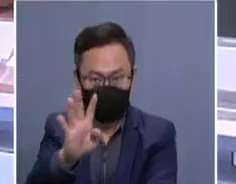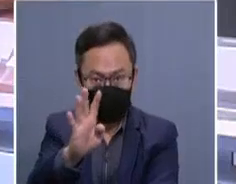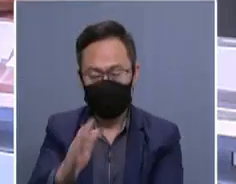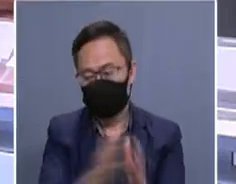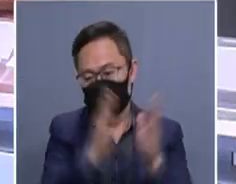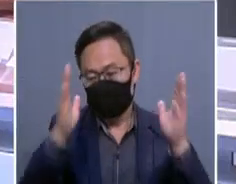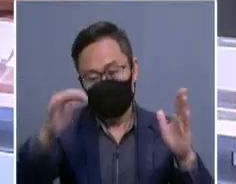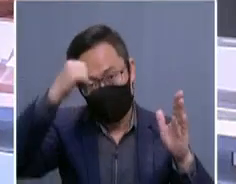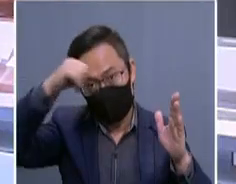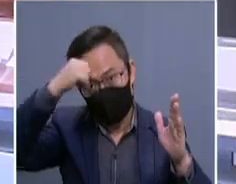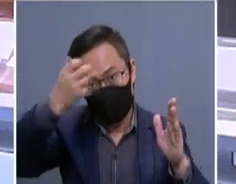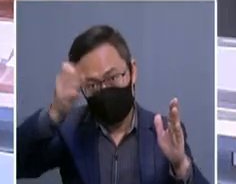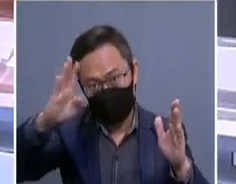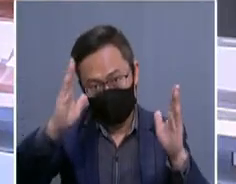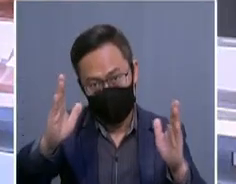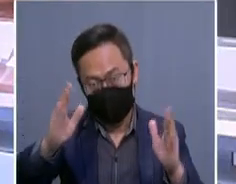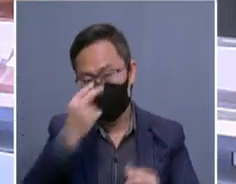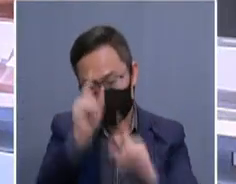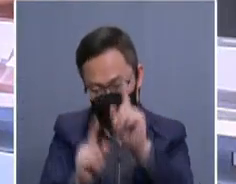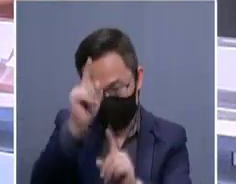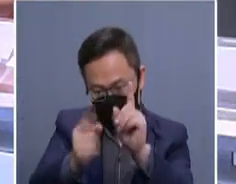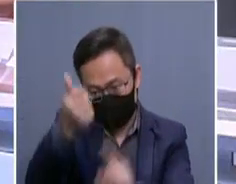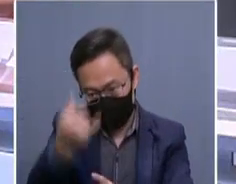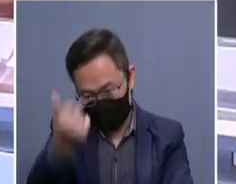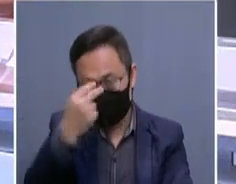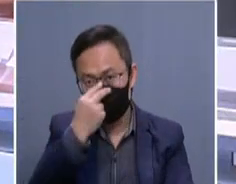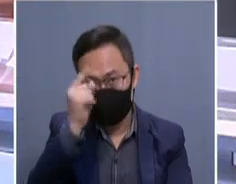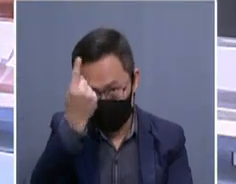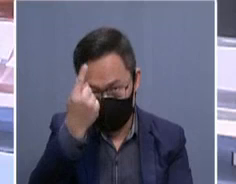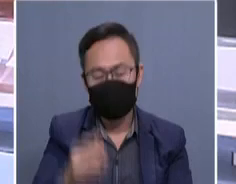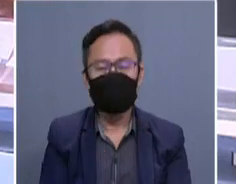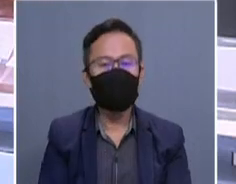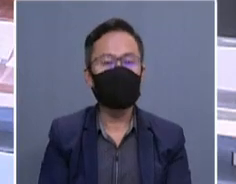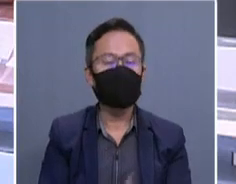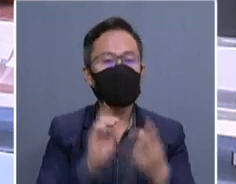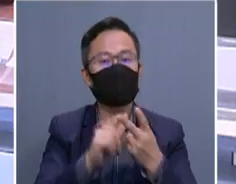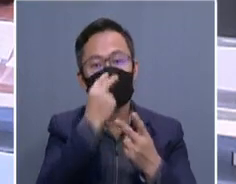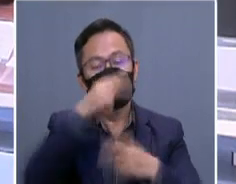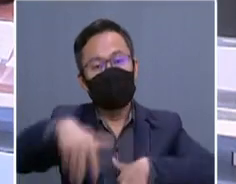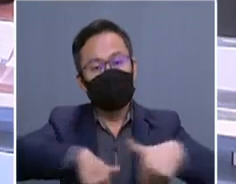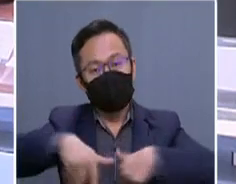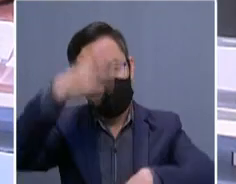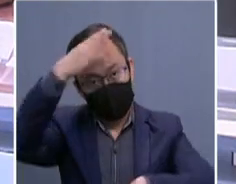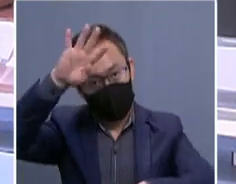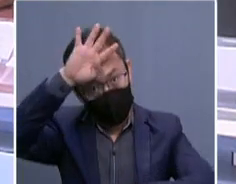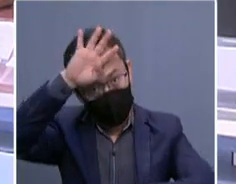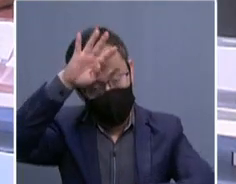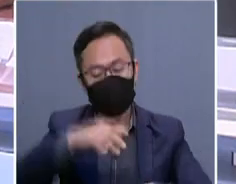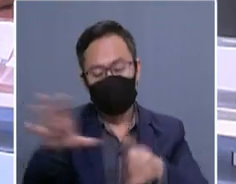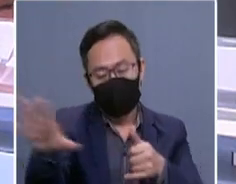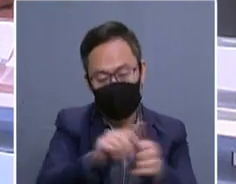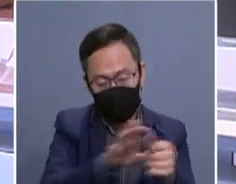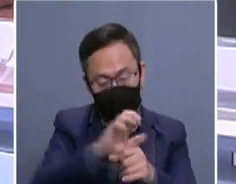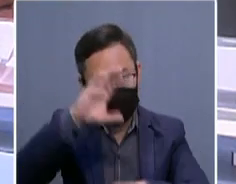เรื่องของความคืบหน้าค่ะคุณผู้ชมค่ะการตรวจเชิงรุกนะคะในชุมชนคลองเตยค่ะที่พบผู้ติดเชื้อ50คนนะค